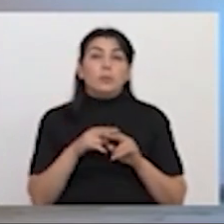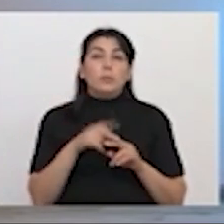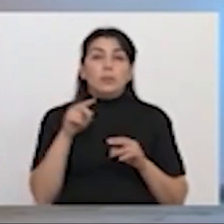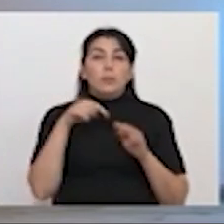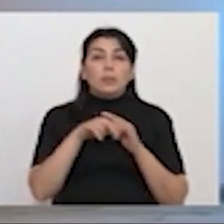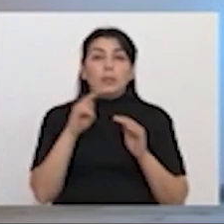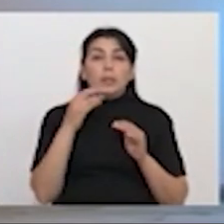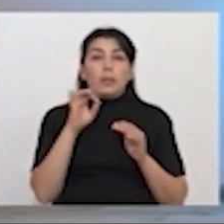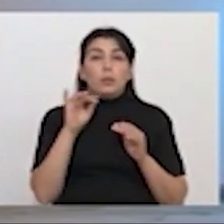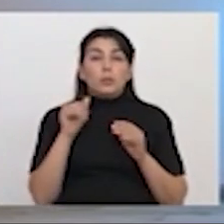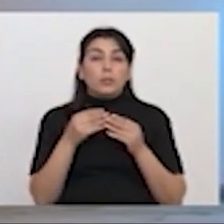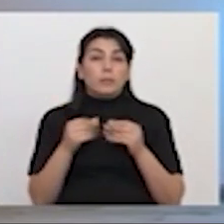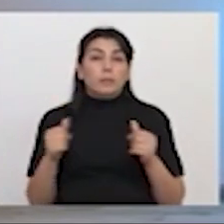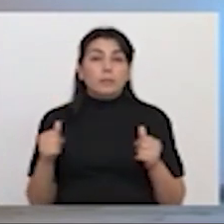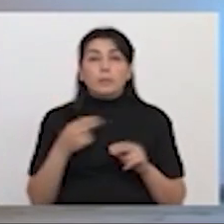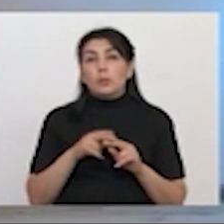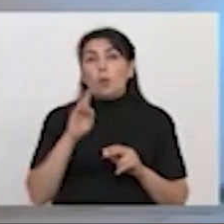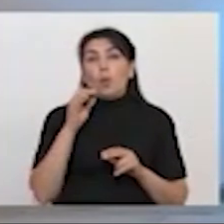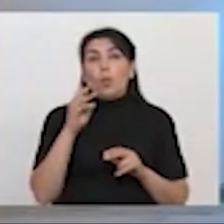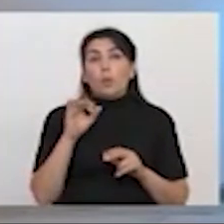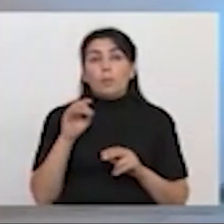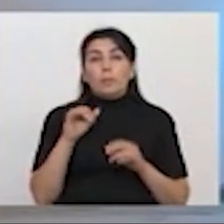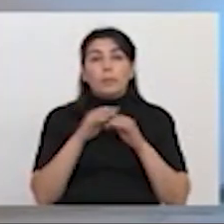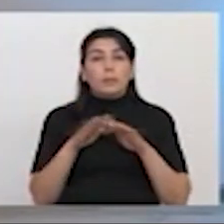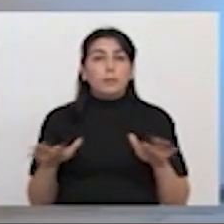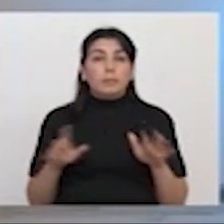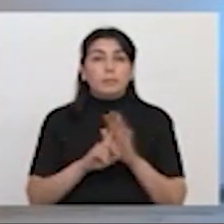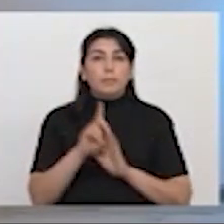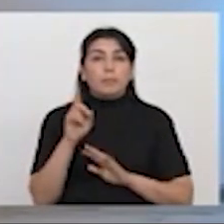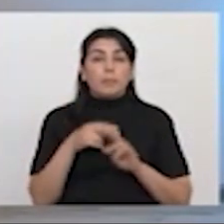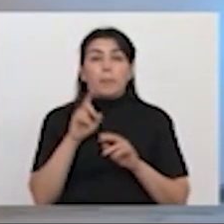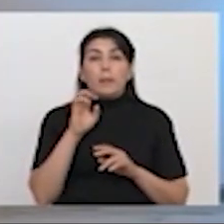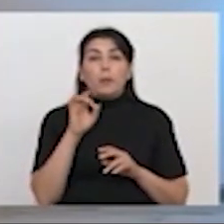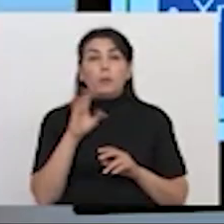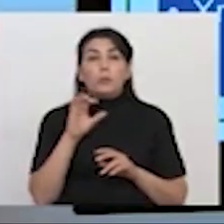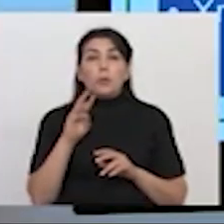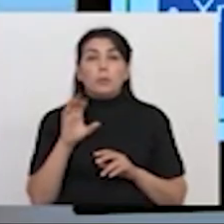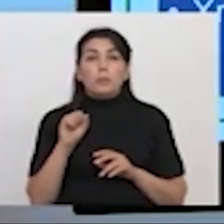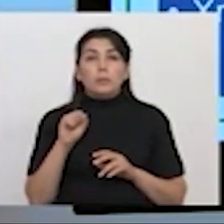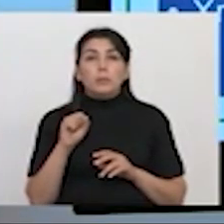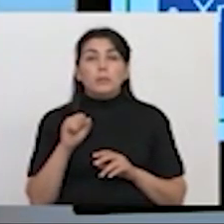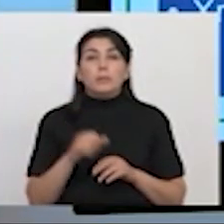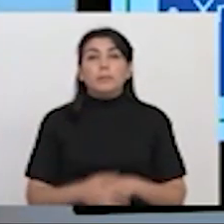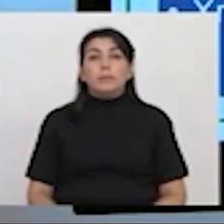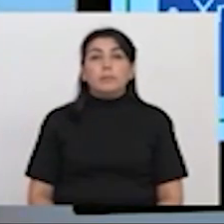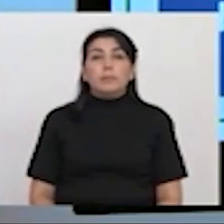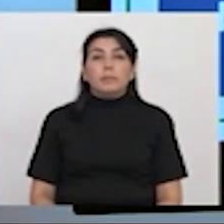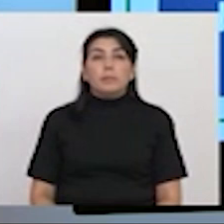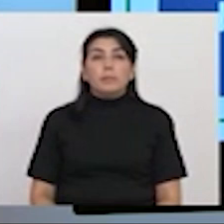erib ketadi. Sentriola qutblarga qarab tarqala boshlaydi. Xromosomalar spirallashib, kaltalashadi.